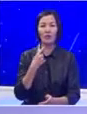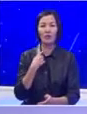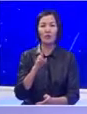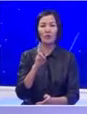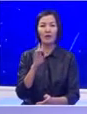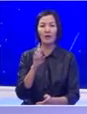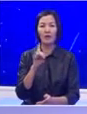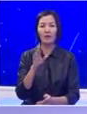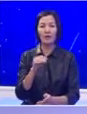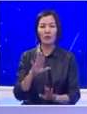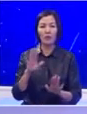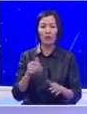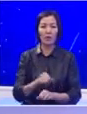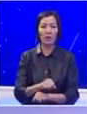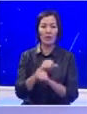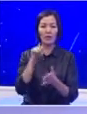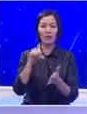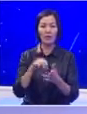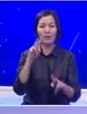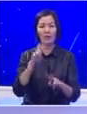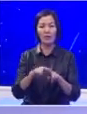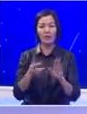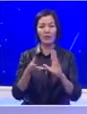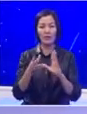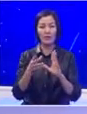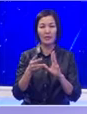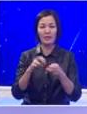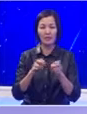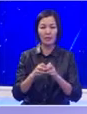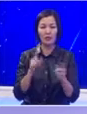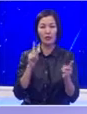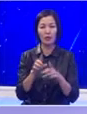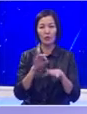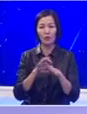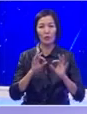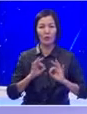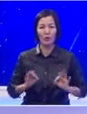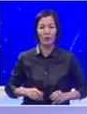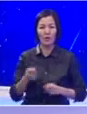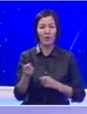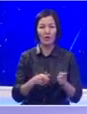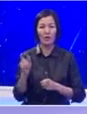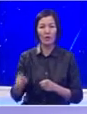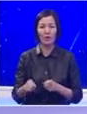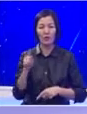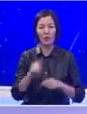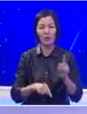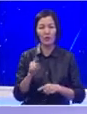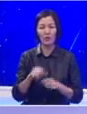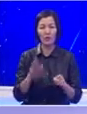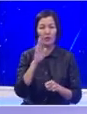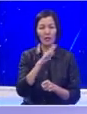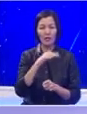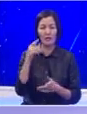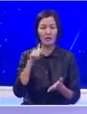Талдықорғанда қаңтар оқиғасына қатысты қамалғандардың мәселесі бойынша кезекті кездесу өтті. Жиынға прокуратура, әкімдік өкілдері мен қамаудағы азаматтардың туған